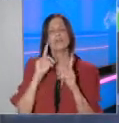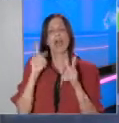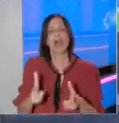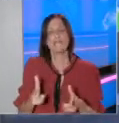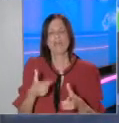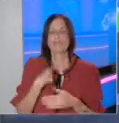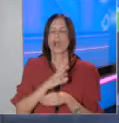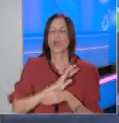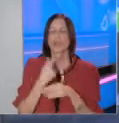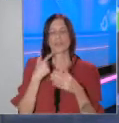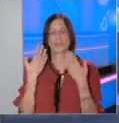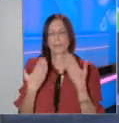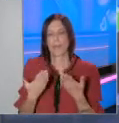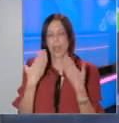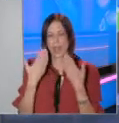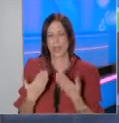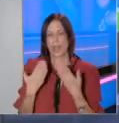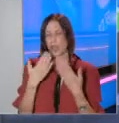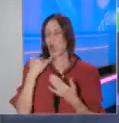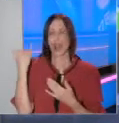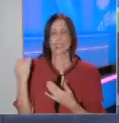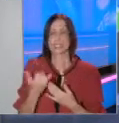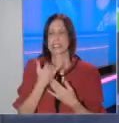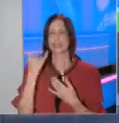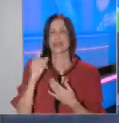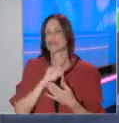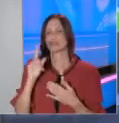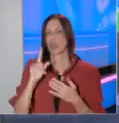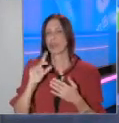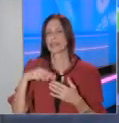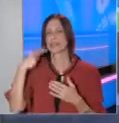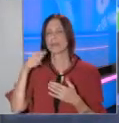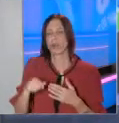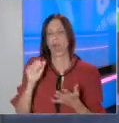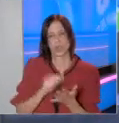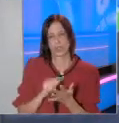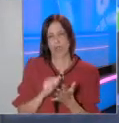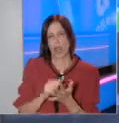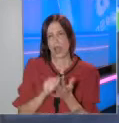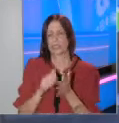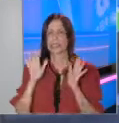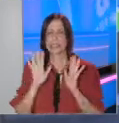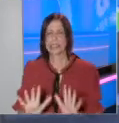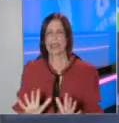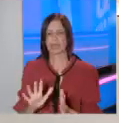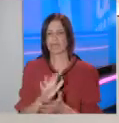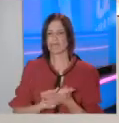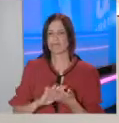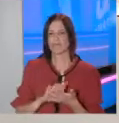ואני מתפלל כל הזמן שלא תתפתח כאן חלילה שנאת